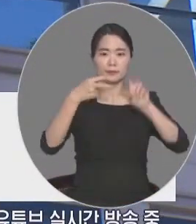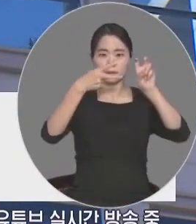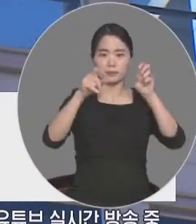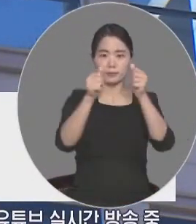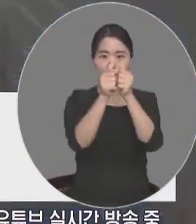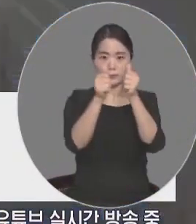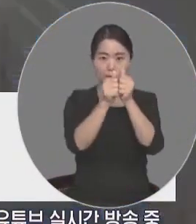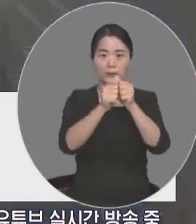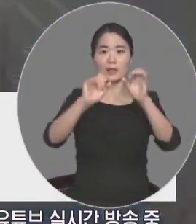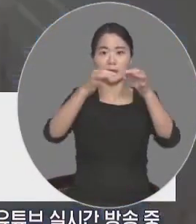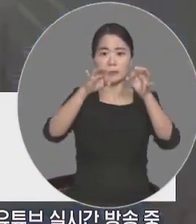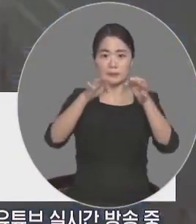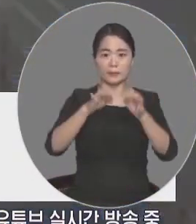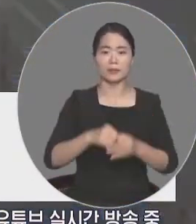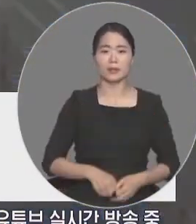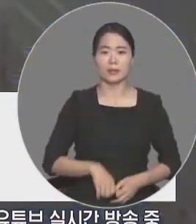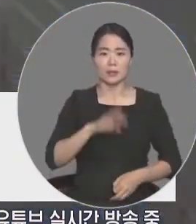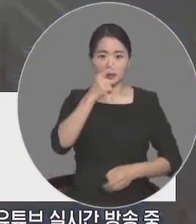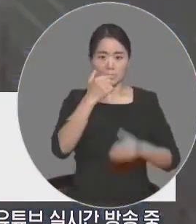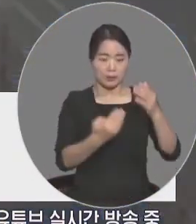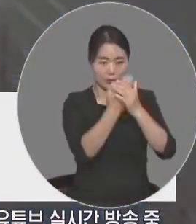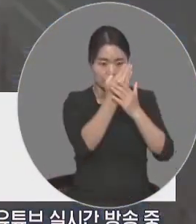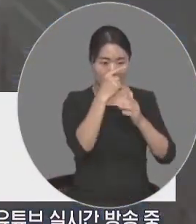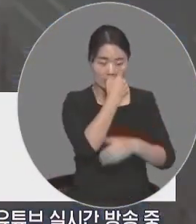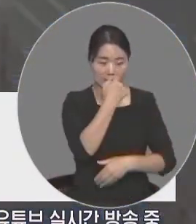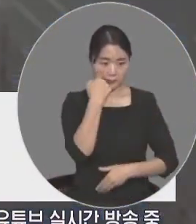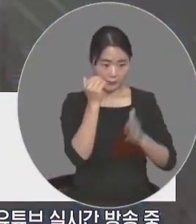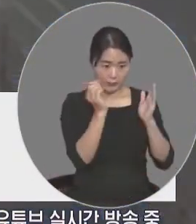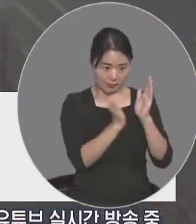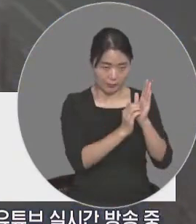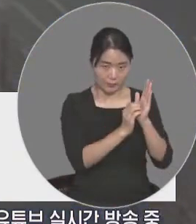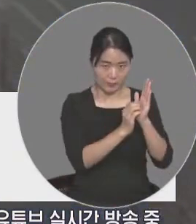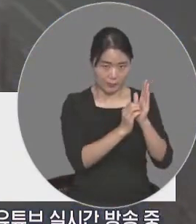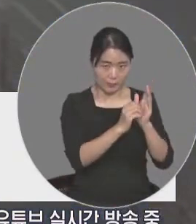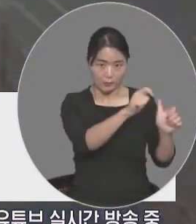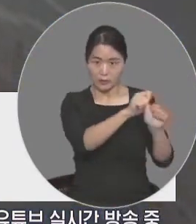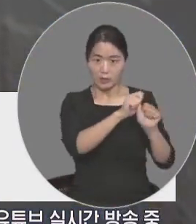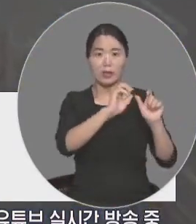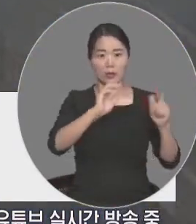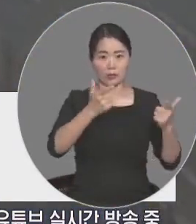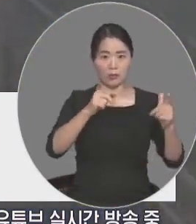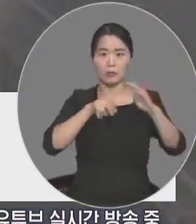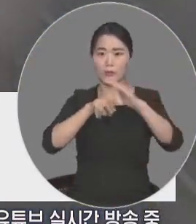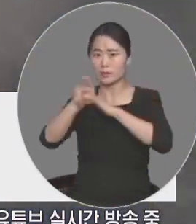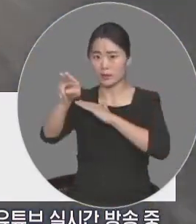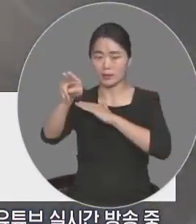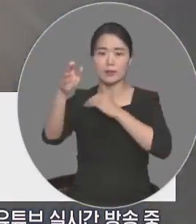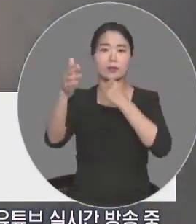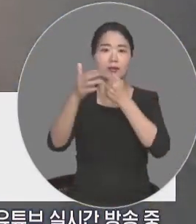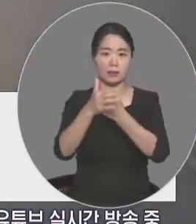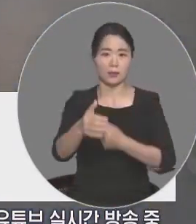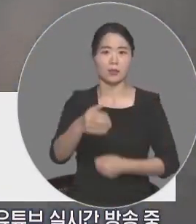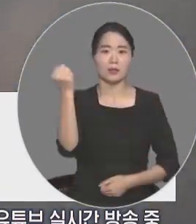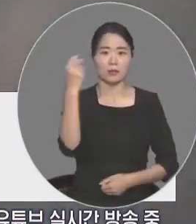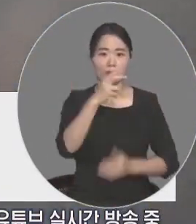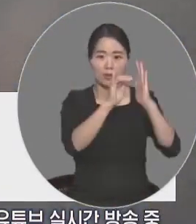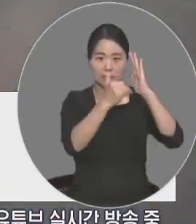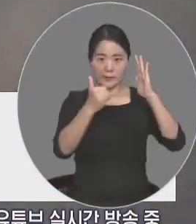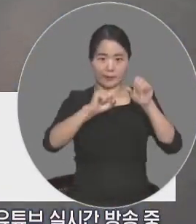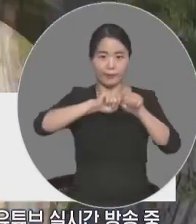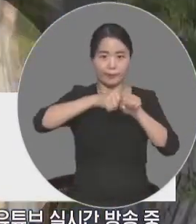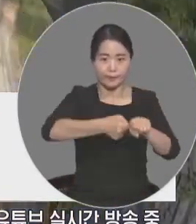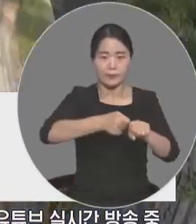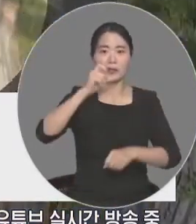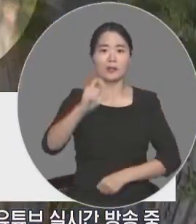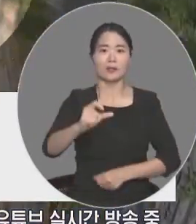결심 공판에서 사건 현장을 확인하고도 구호 조치 없이 도주해 죄질이 불량하고 유족이 엄벌을 요구하고